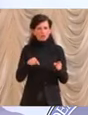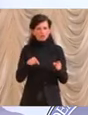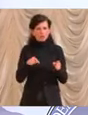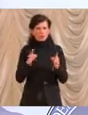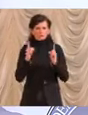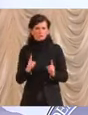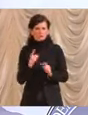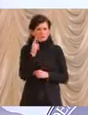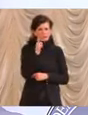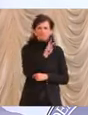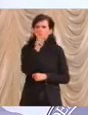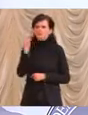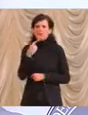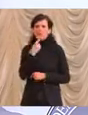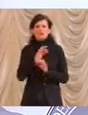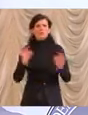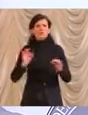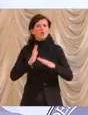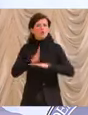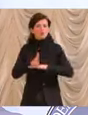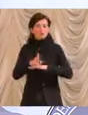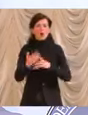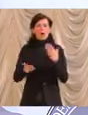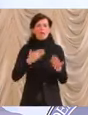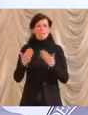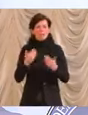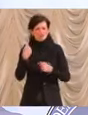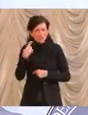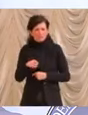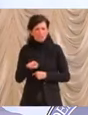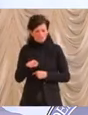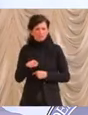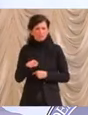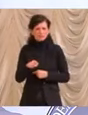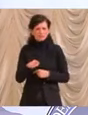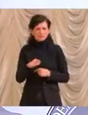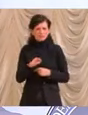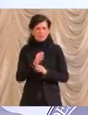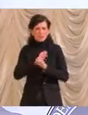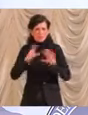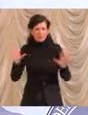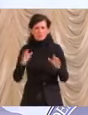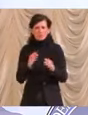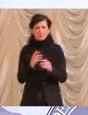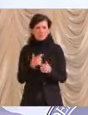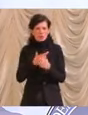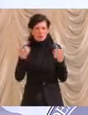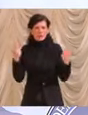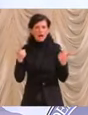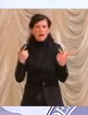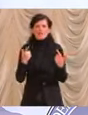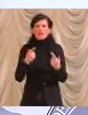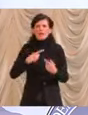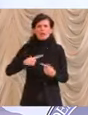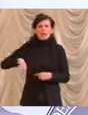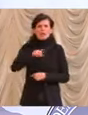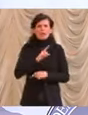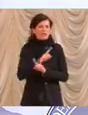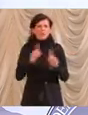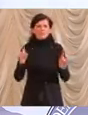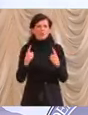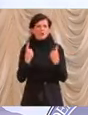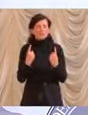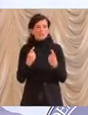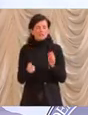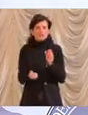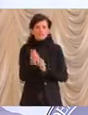soprattutto con un'emergenza così inaudita, inopinata, inaspettata da tutti. È uno shock